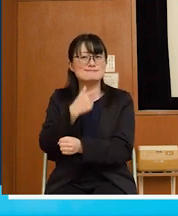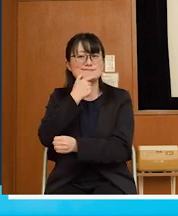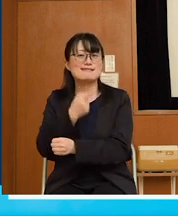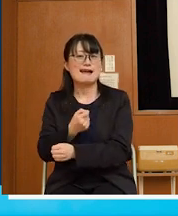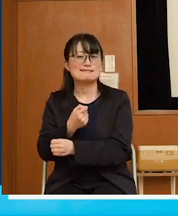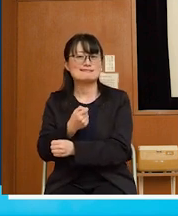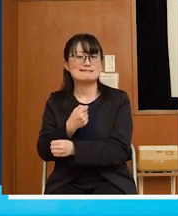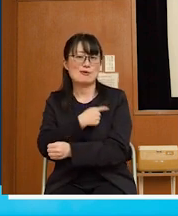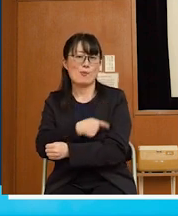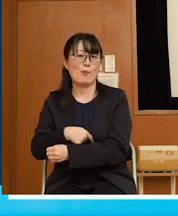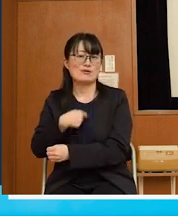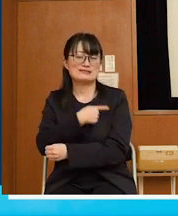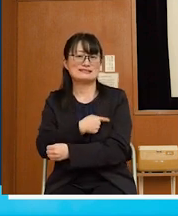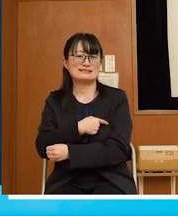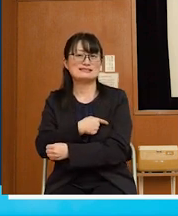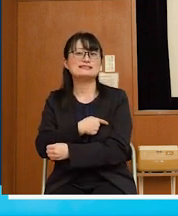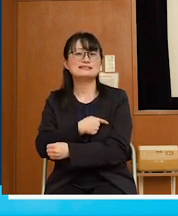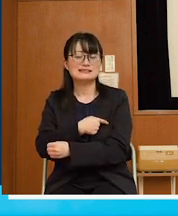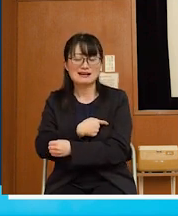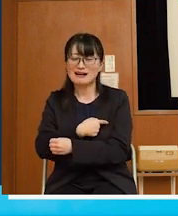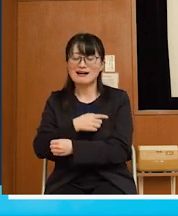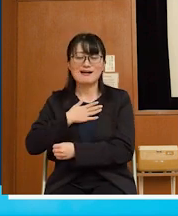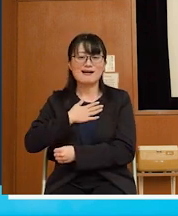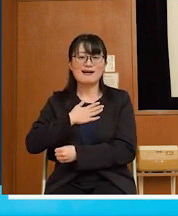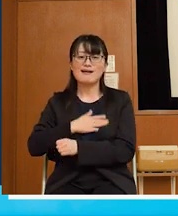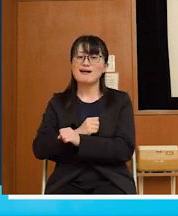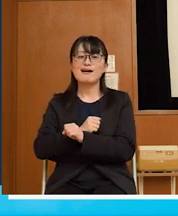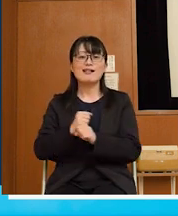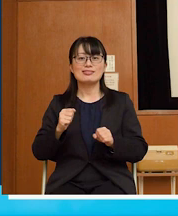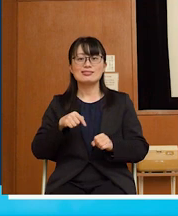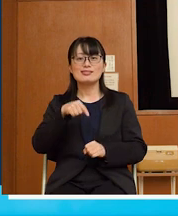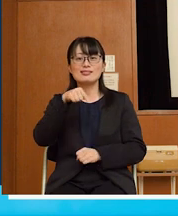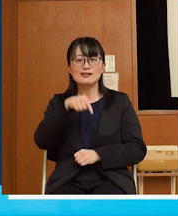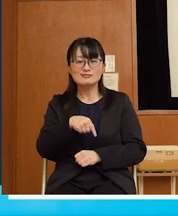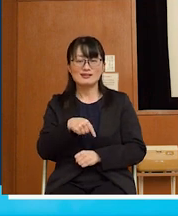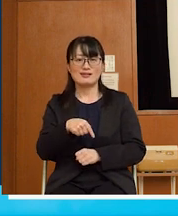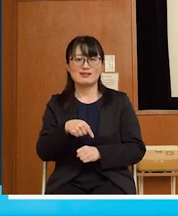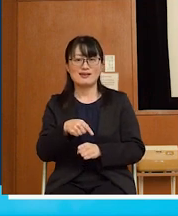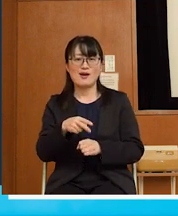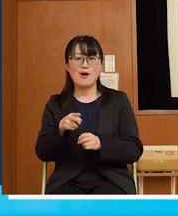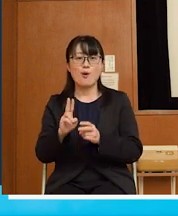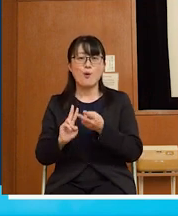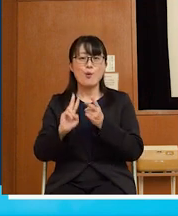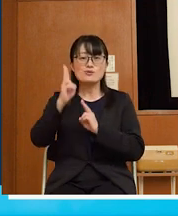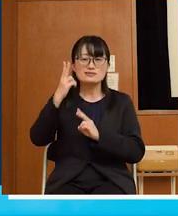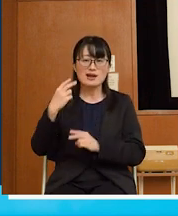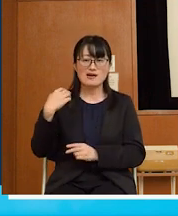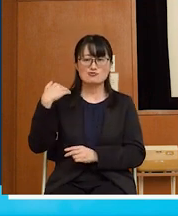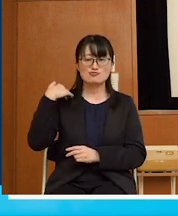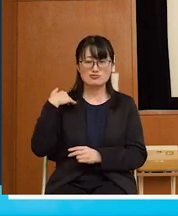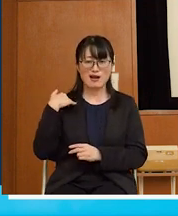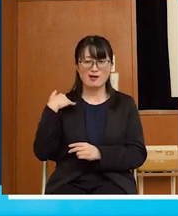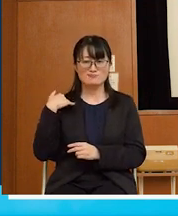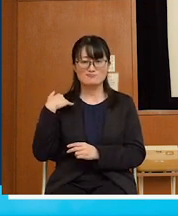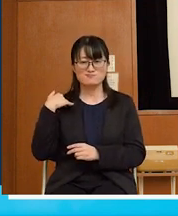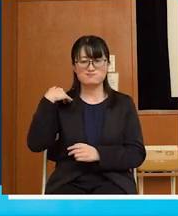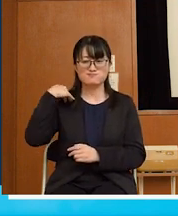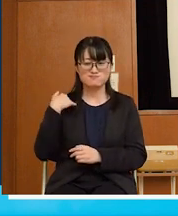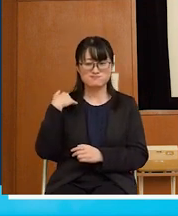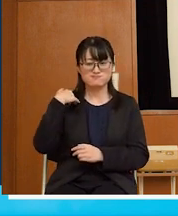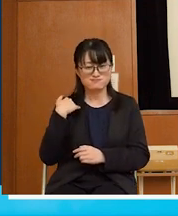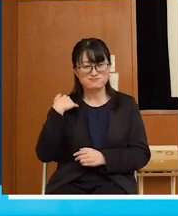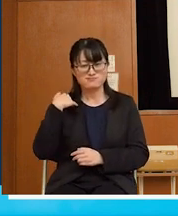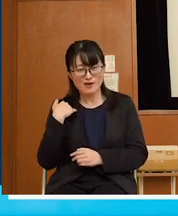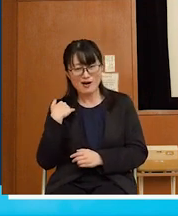全く理解もしないで逆に沖縄の方にますますスタンを押し付けてるこのことに気がつか